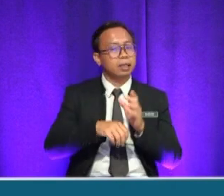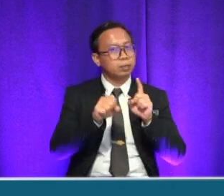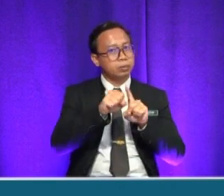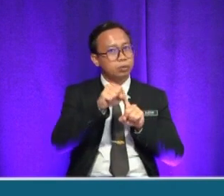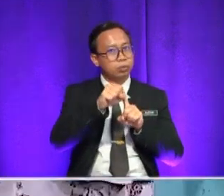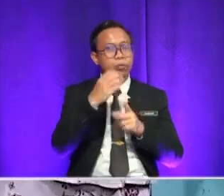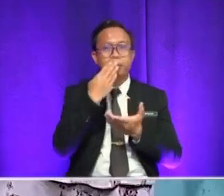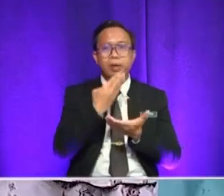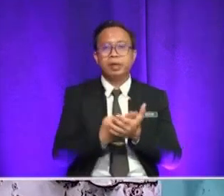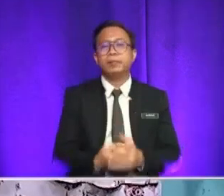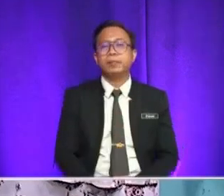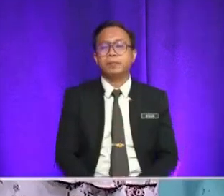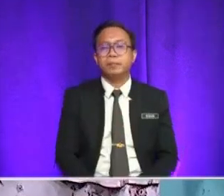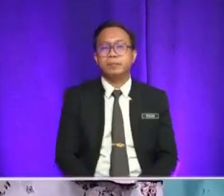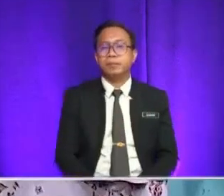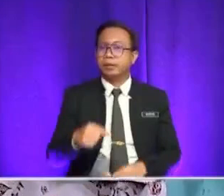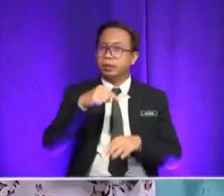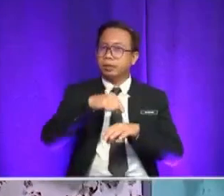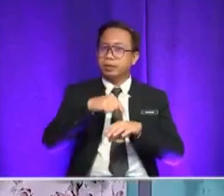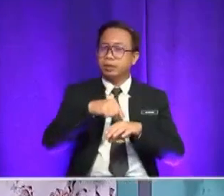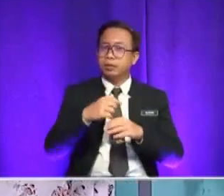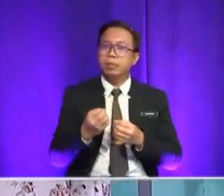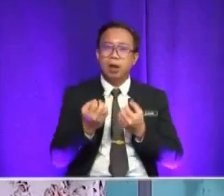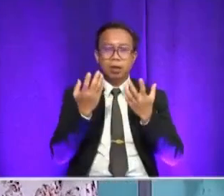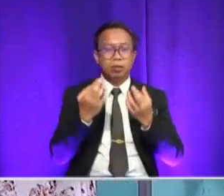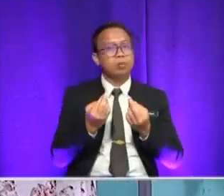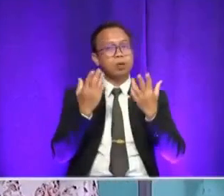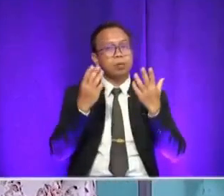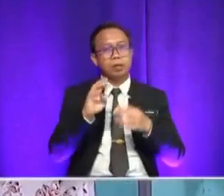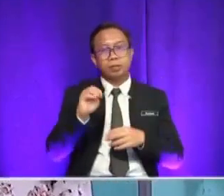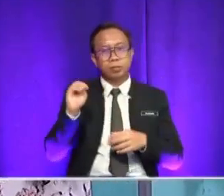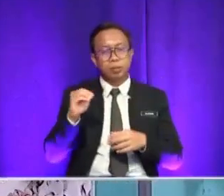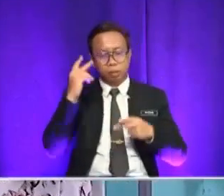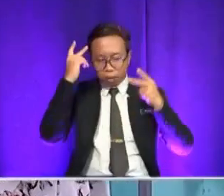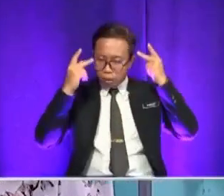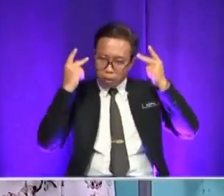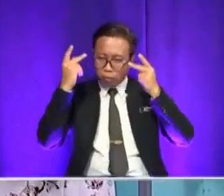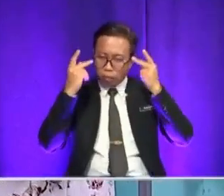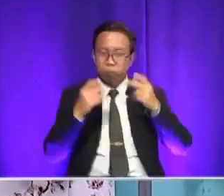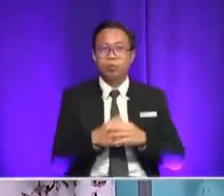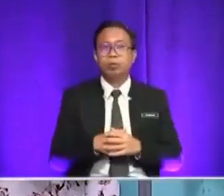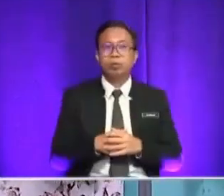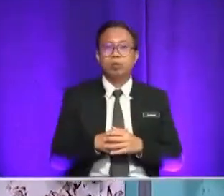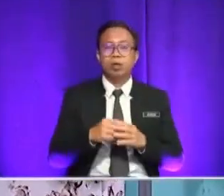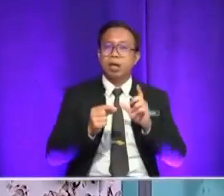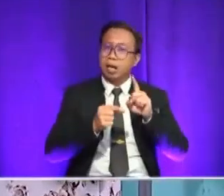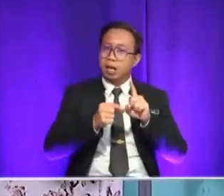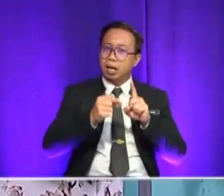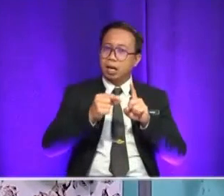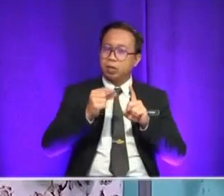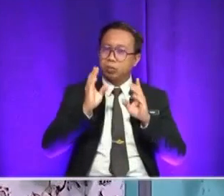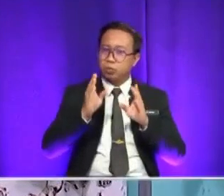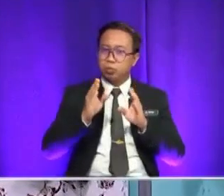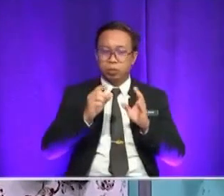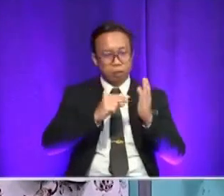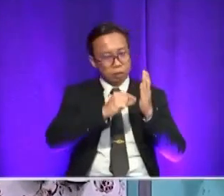keadaan baik. Okey, dekat sini ramai murid yang keliru dengan laras suhu sebenarnya.